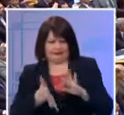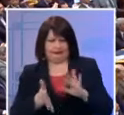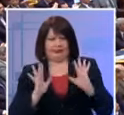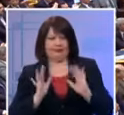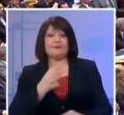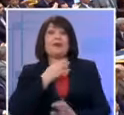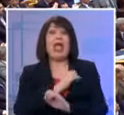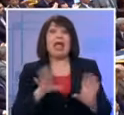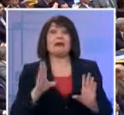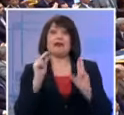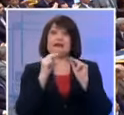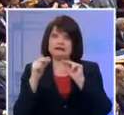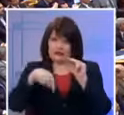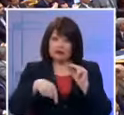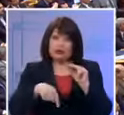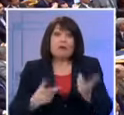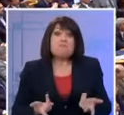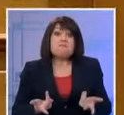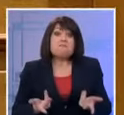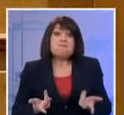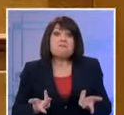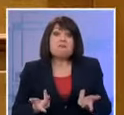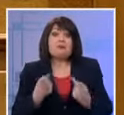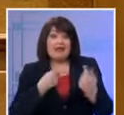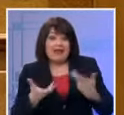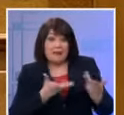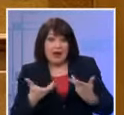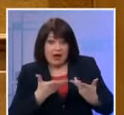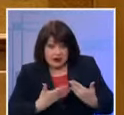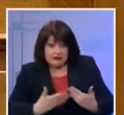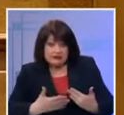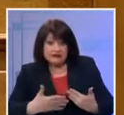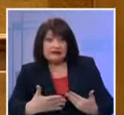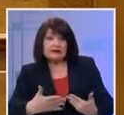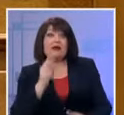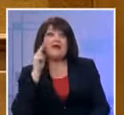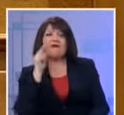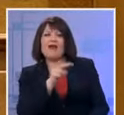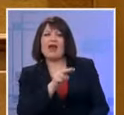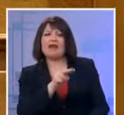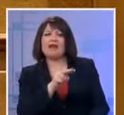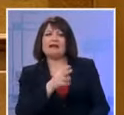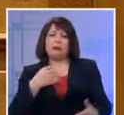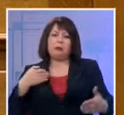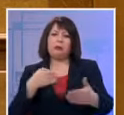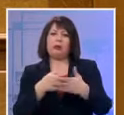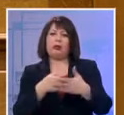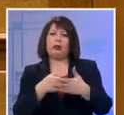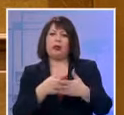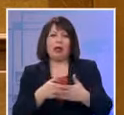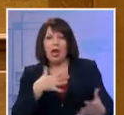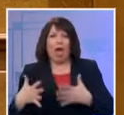έκτακτη συζήτηση στη Βουλή εν μέσω διαπραγματεύσεων φανερώνει είτε διέξοδο, είτε αδιέξοδο, είτε